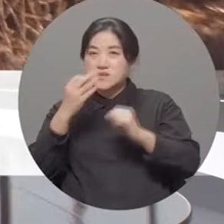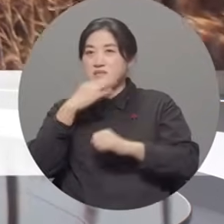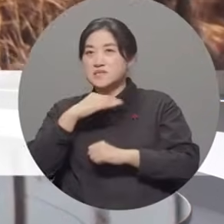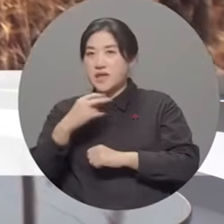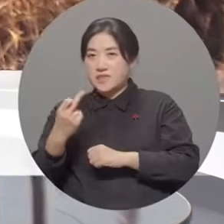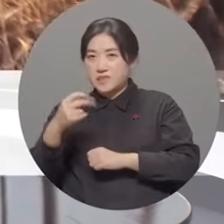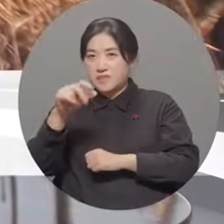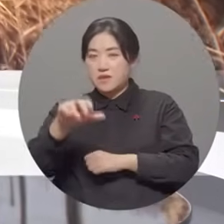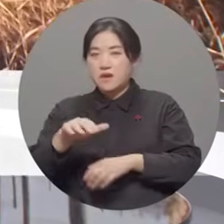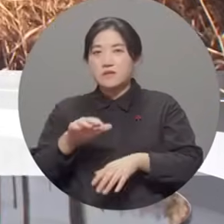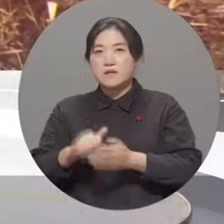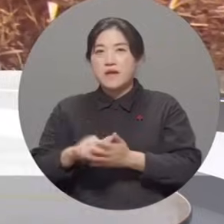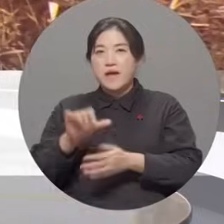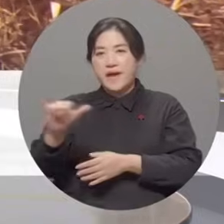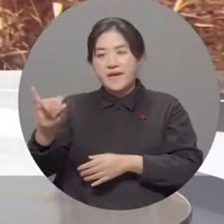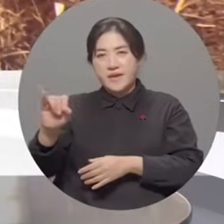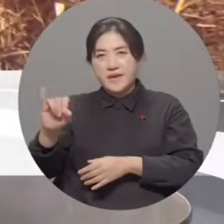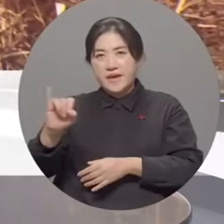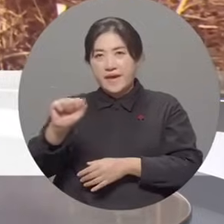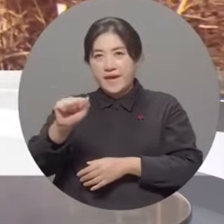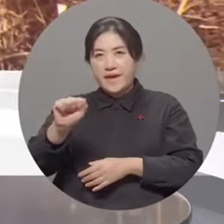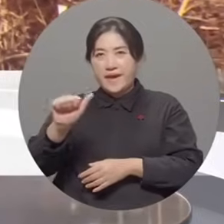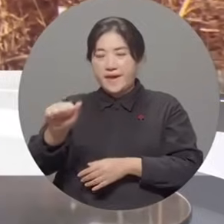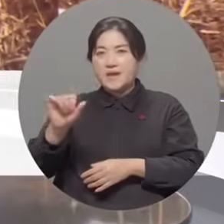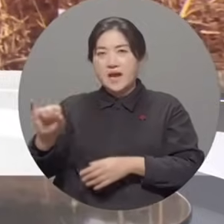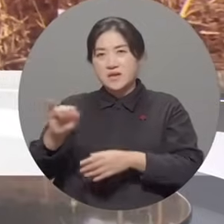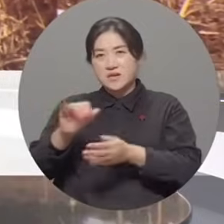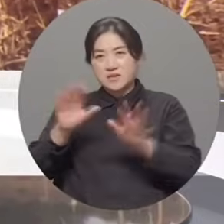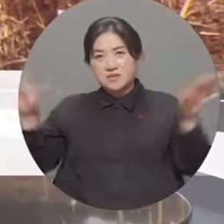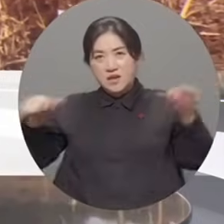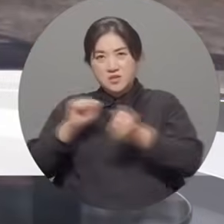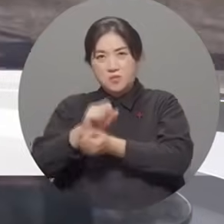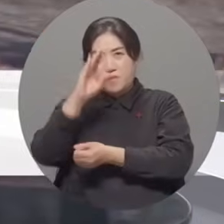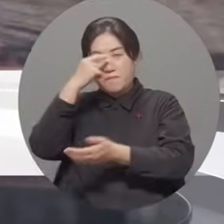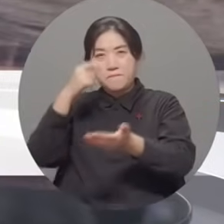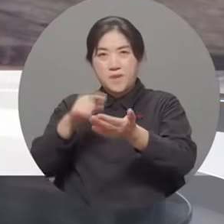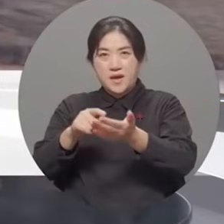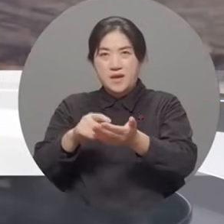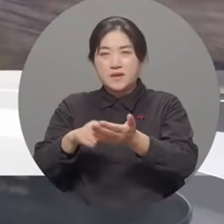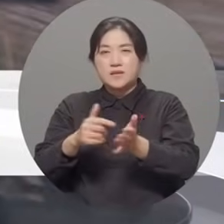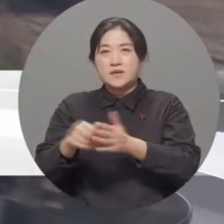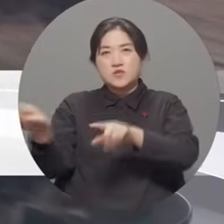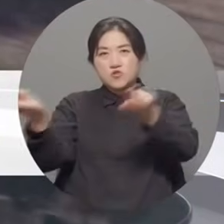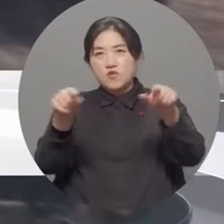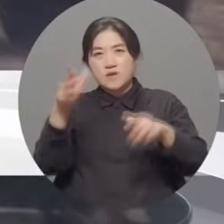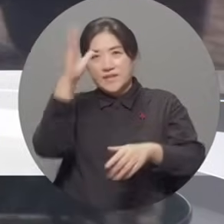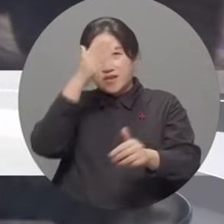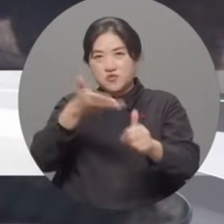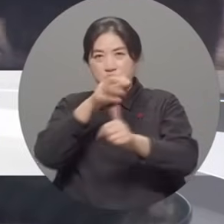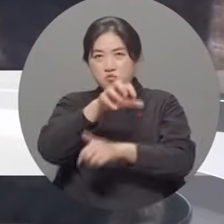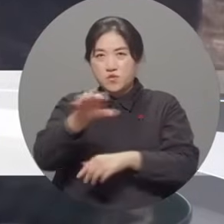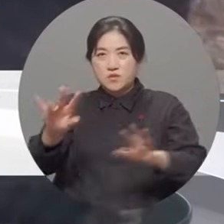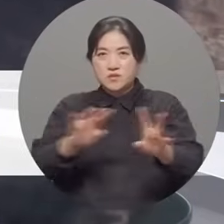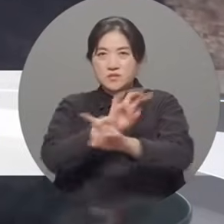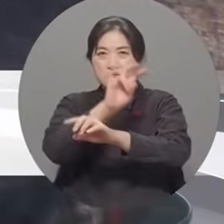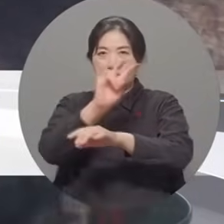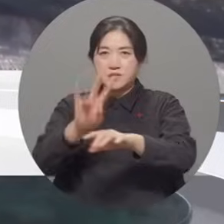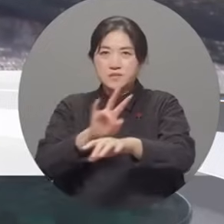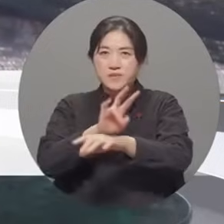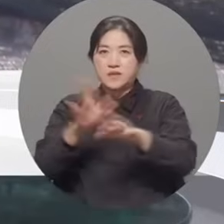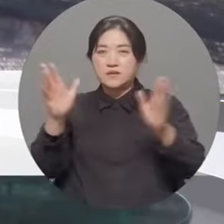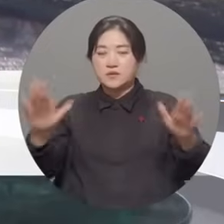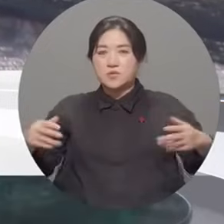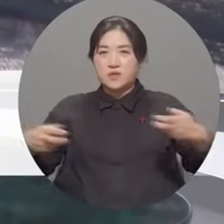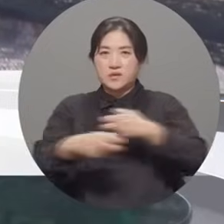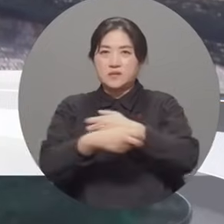농가에서도 AI 항원이 검출됐는데요. 정부는 전국에 있는 닭 사육 농장에 대해서 24시간 동안 이동 중지